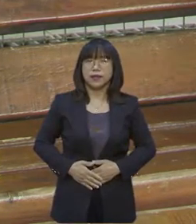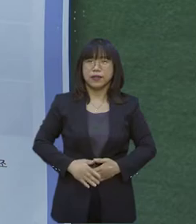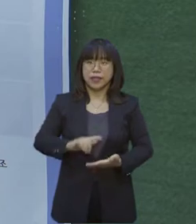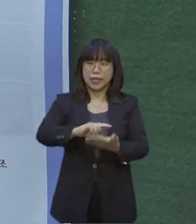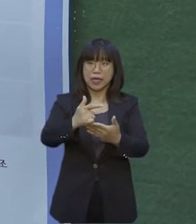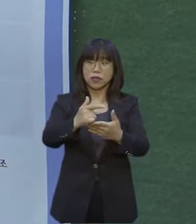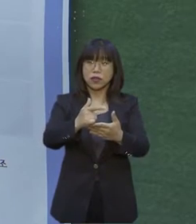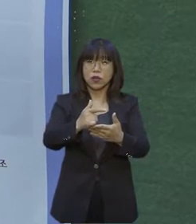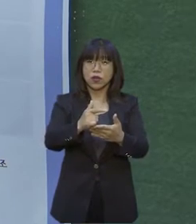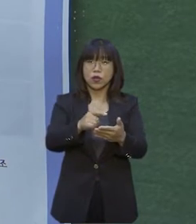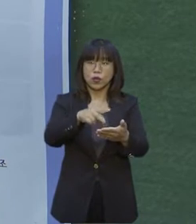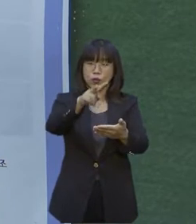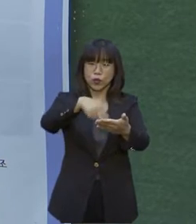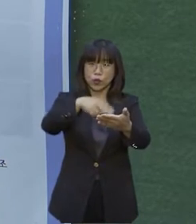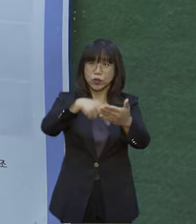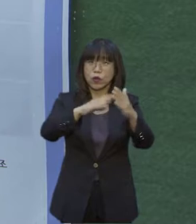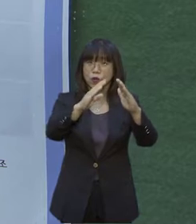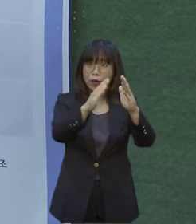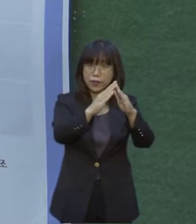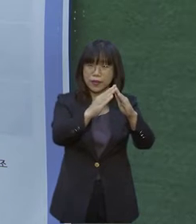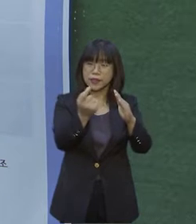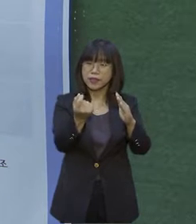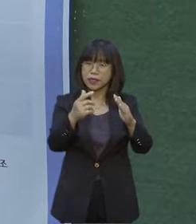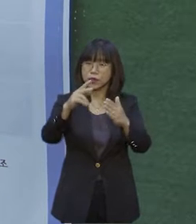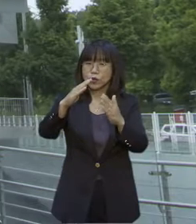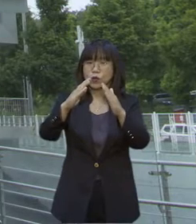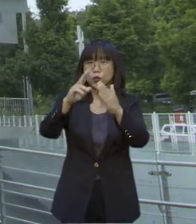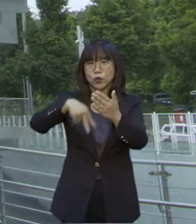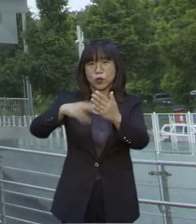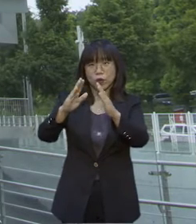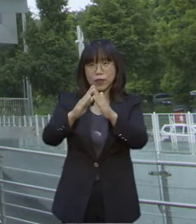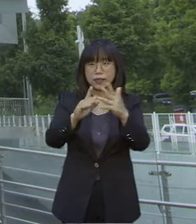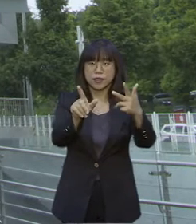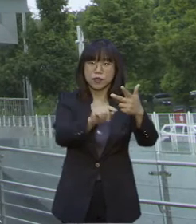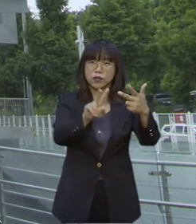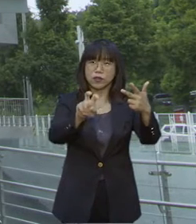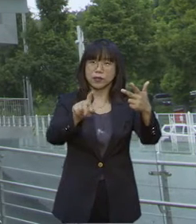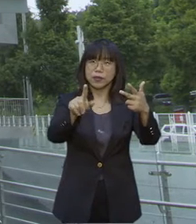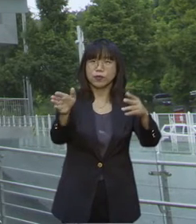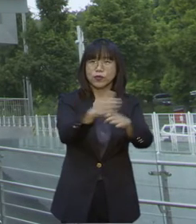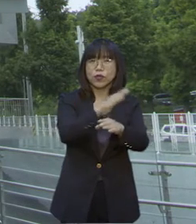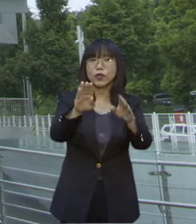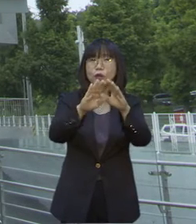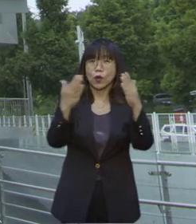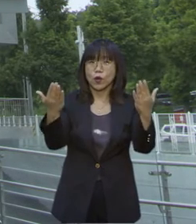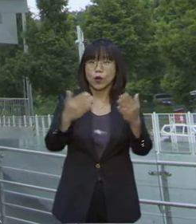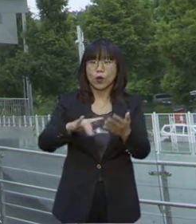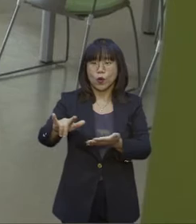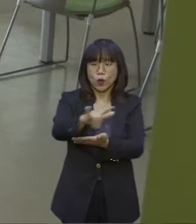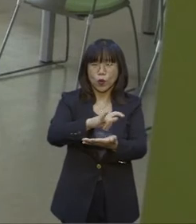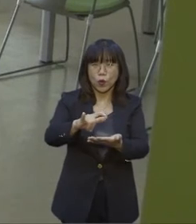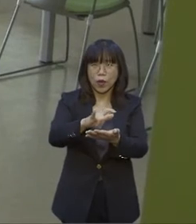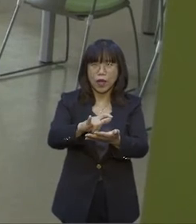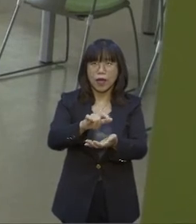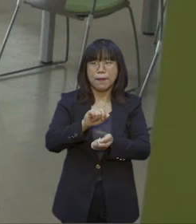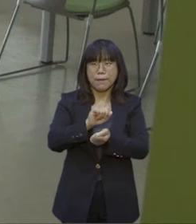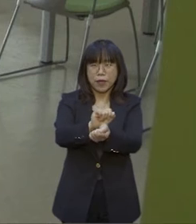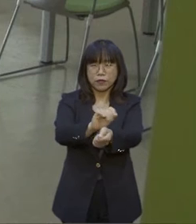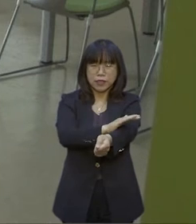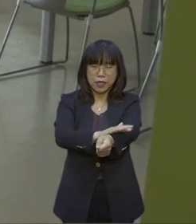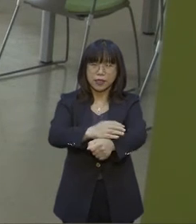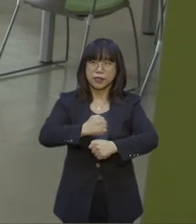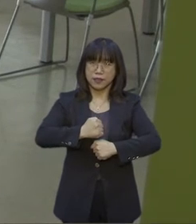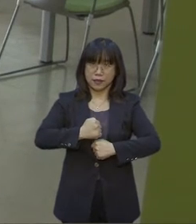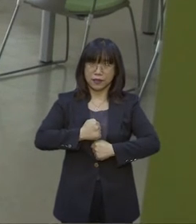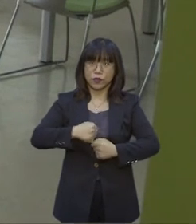또 강서 구립도서관과 작은 도서관들은 지난 21일부터 문을 열고 코로나19 방역수칙을